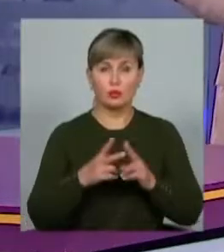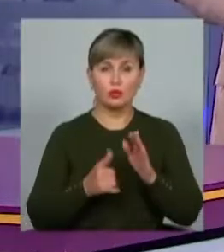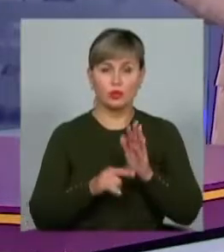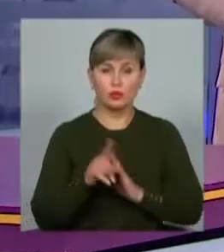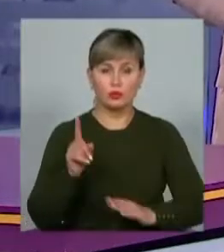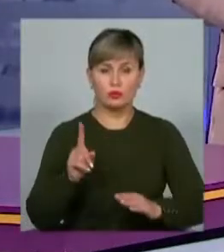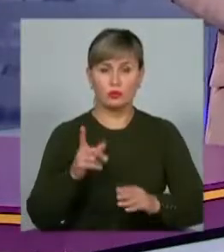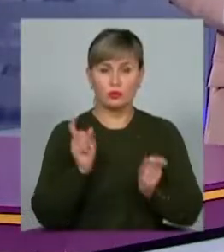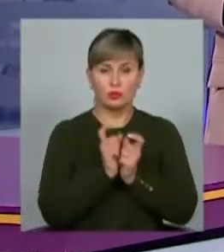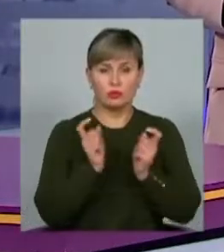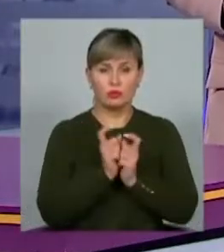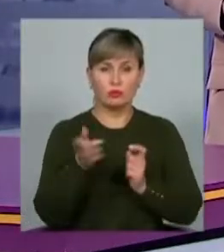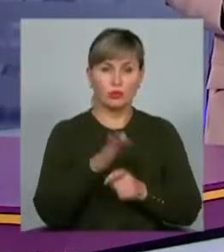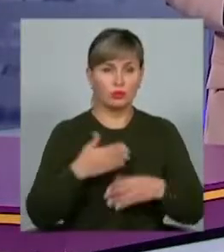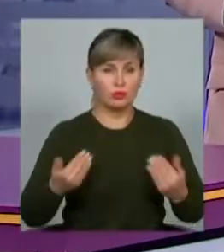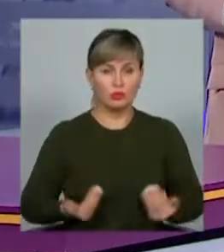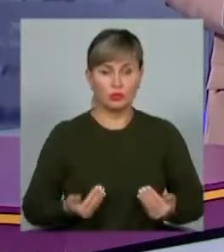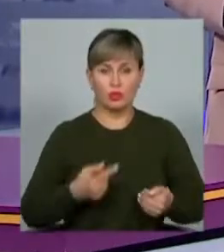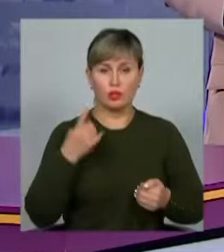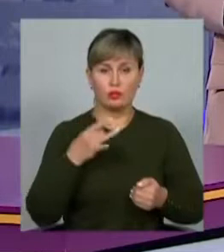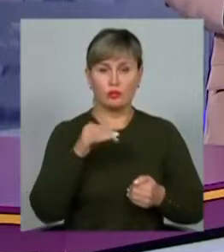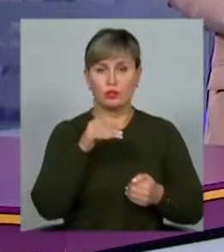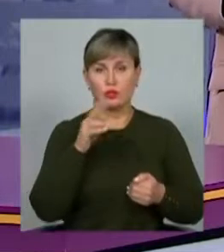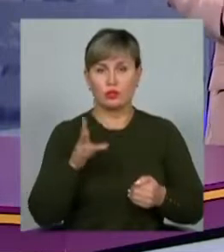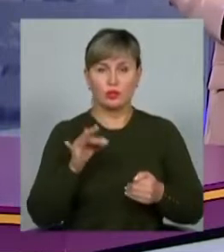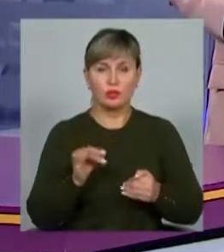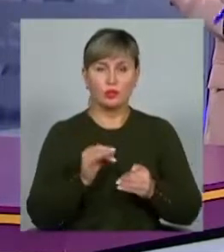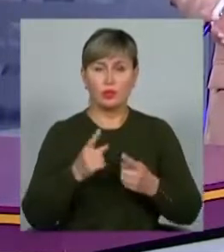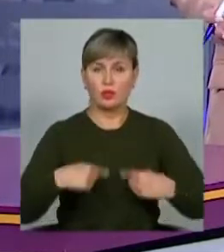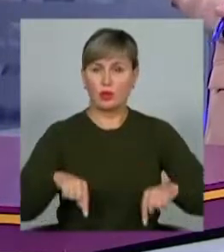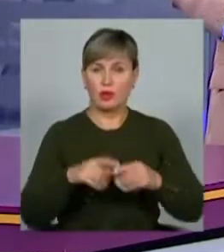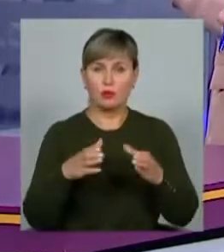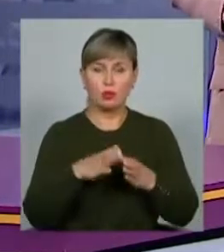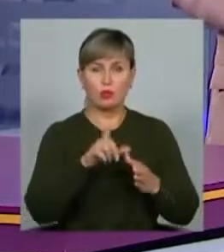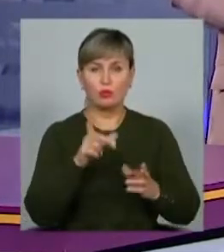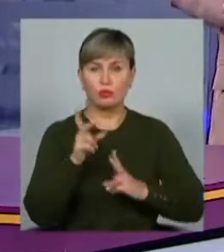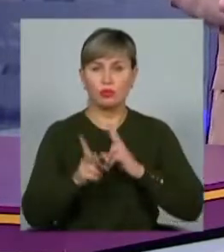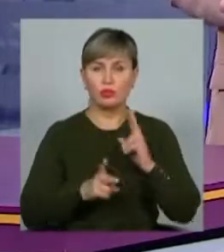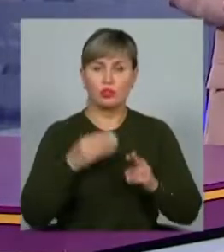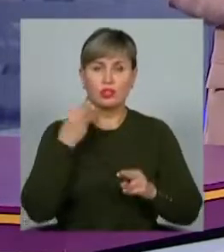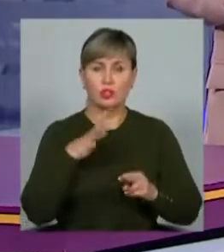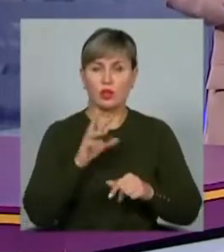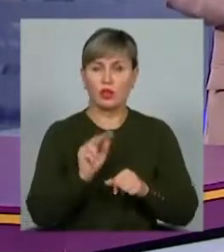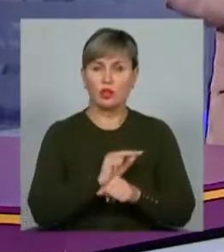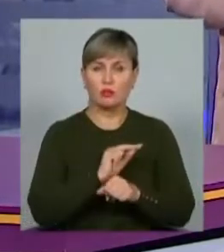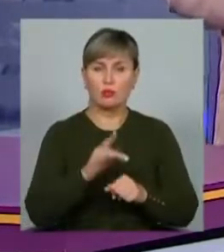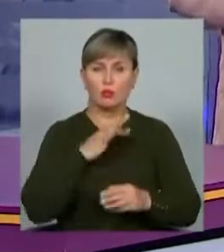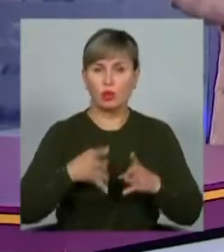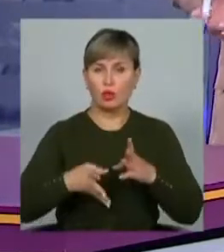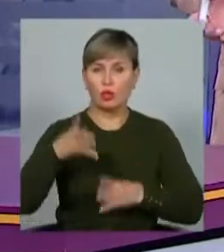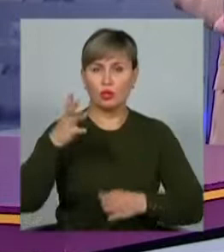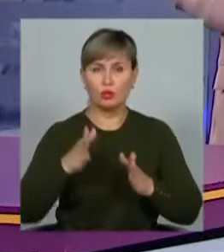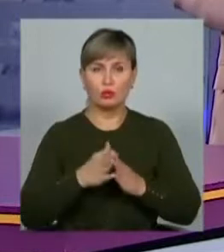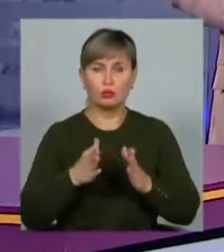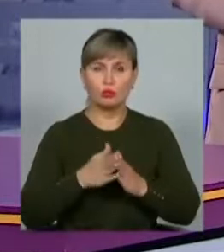разразился коммунальный конфликт между жителями одного из ЖК и подрядной компанией. Люди жалуются на некачественный ремонт их многоэтажного дома